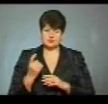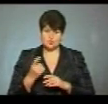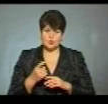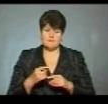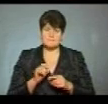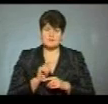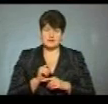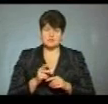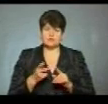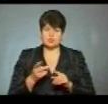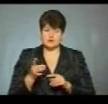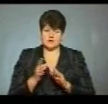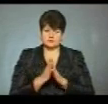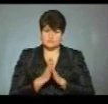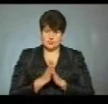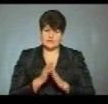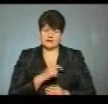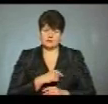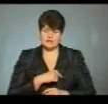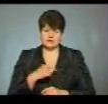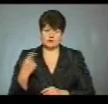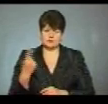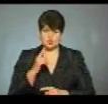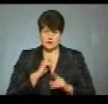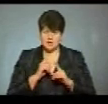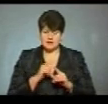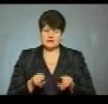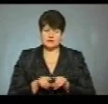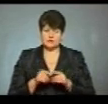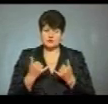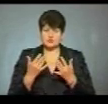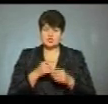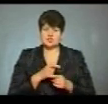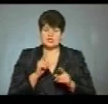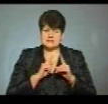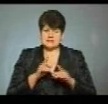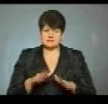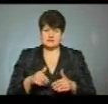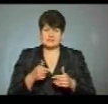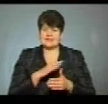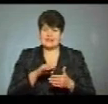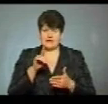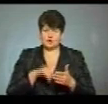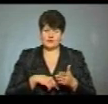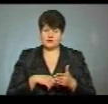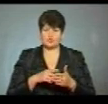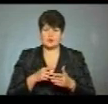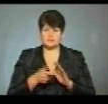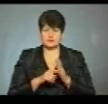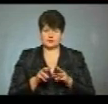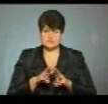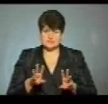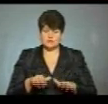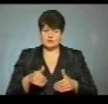вдруге закликали президента та парламент депутати облради. Також на сьогоднішній сесії вони висловили недовіру Кабміну через